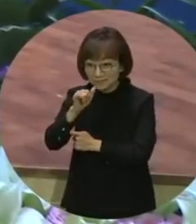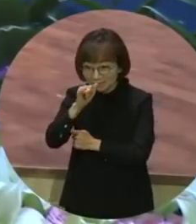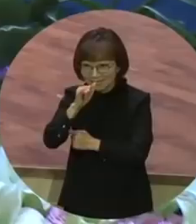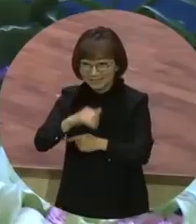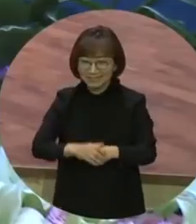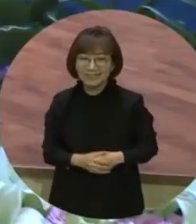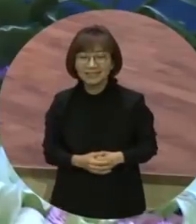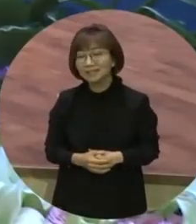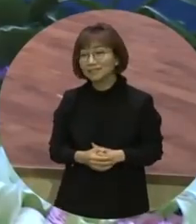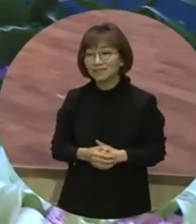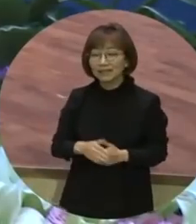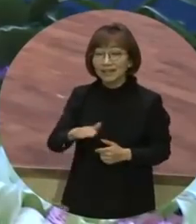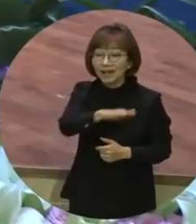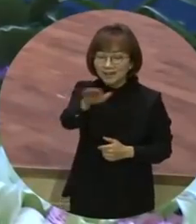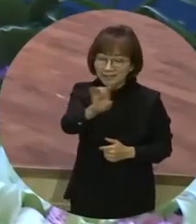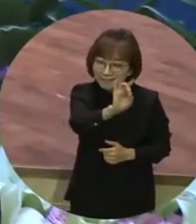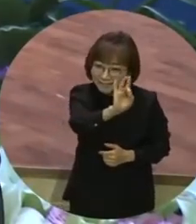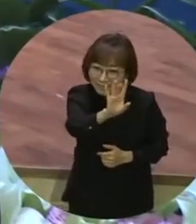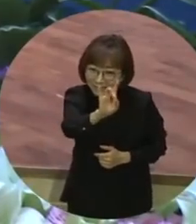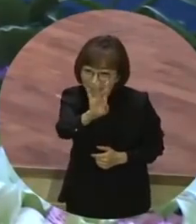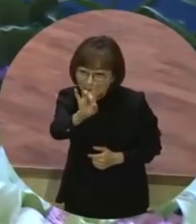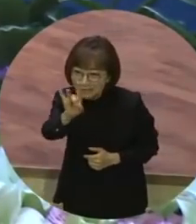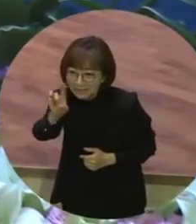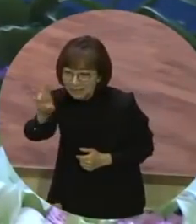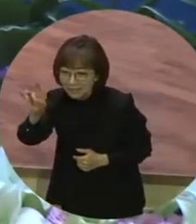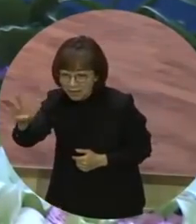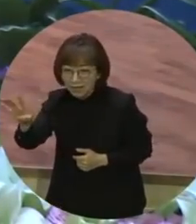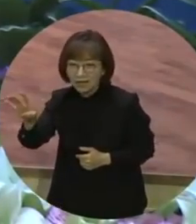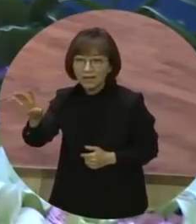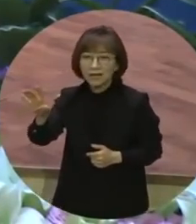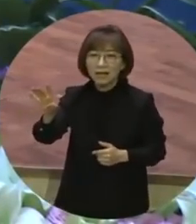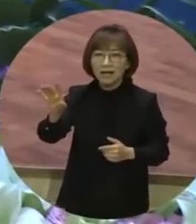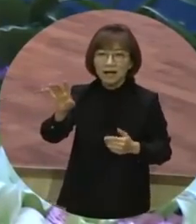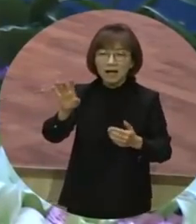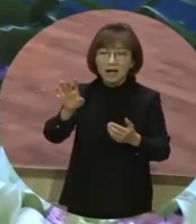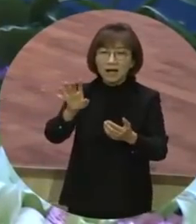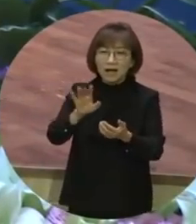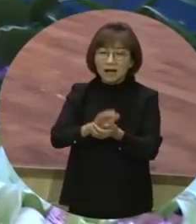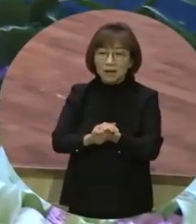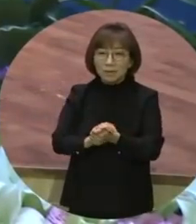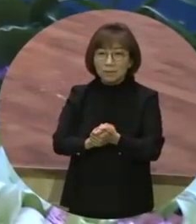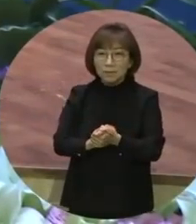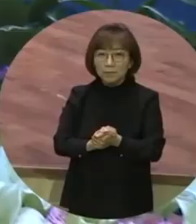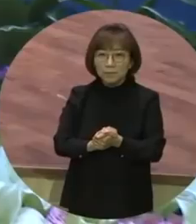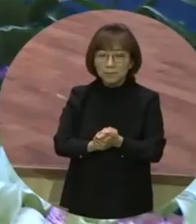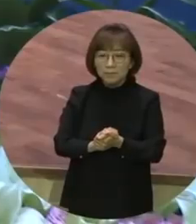정말로 여러분 한 사람 한 사람의 말로 0.01%의 천에 하나 만에 하나